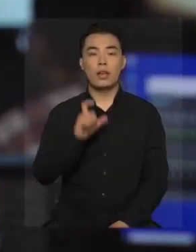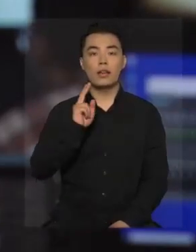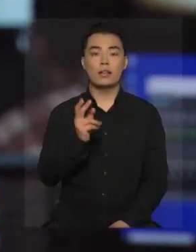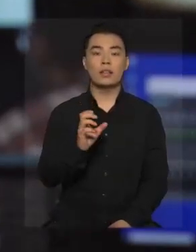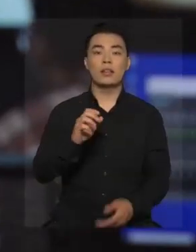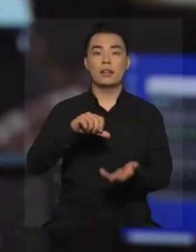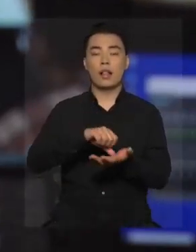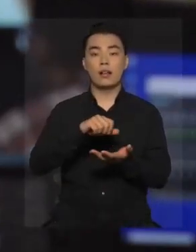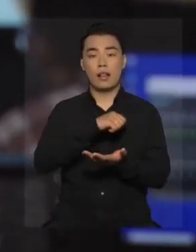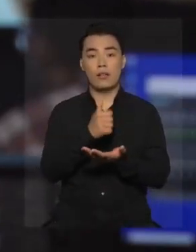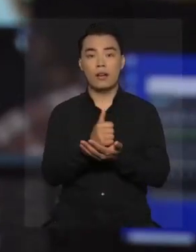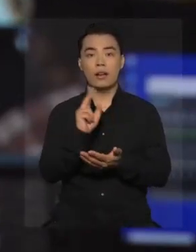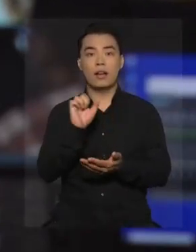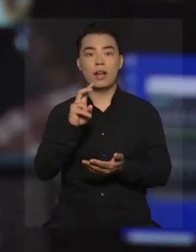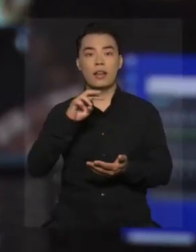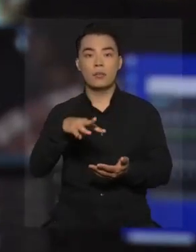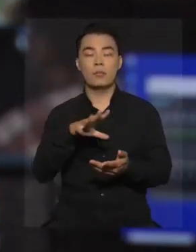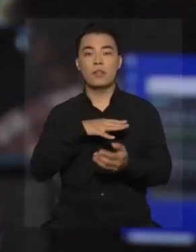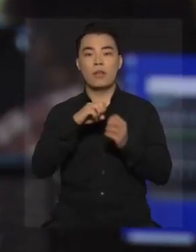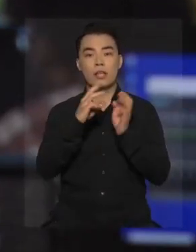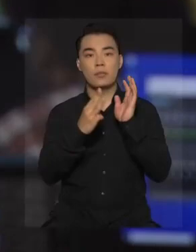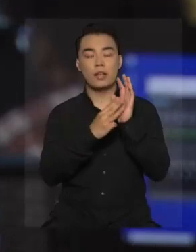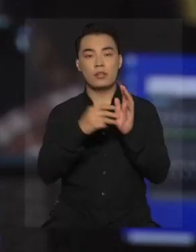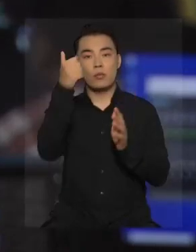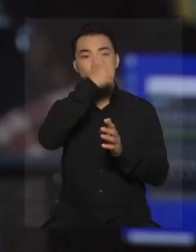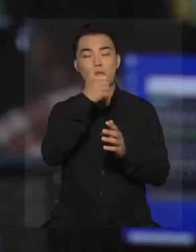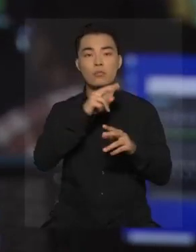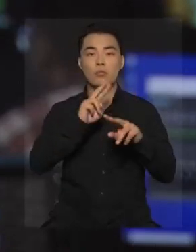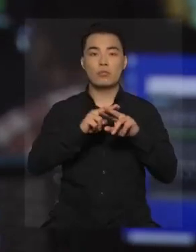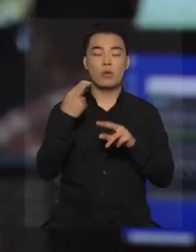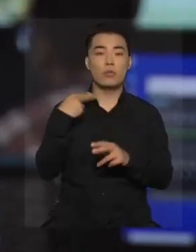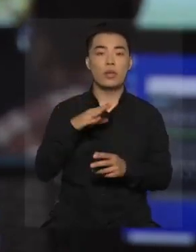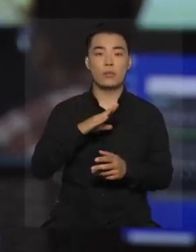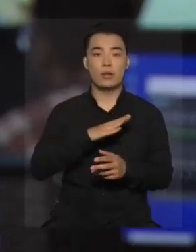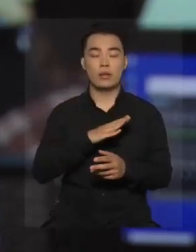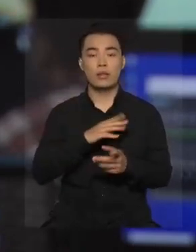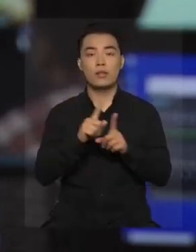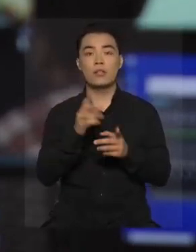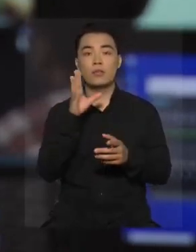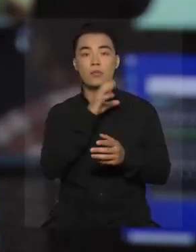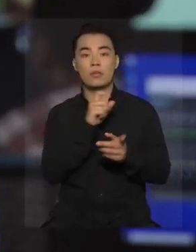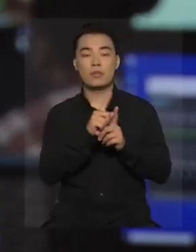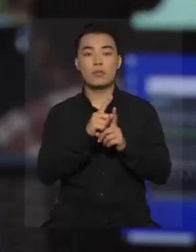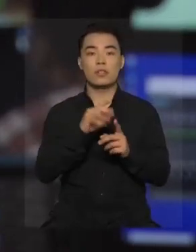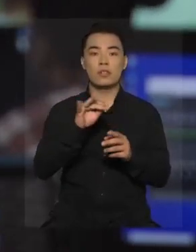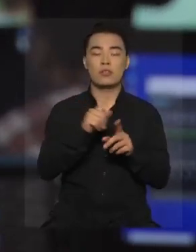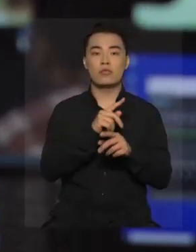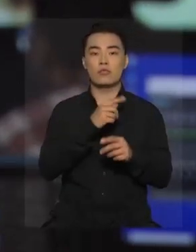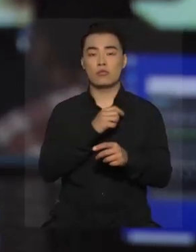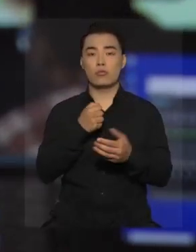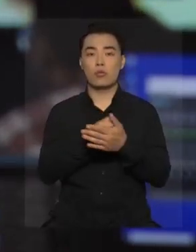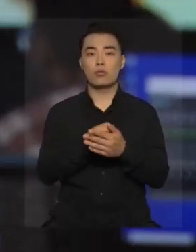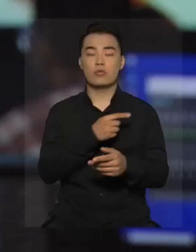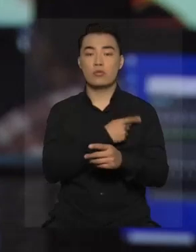Экс-глава КНБ Карим Масимов приговорен к 18 годам тюремного заключения с конфискацией имущества и пожизненным лишением